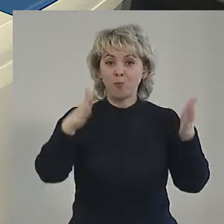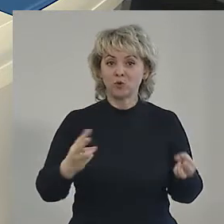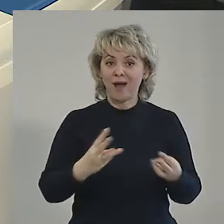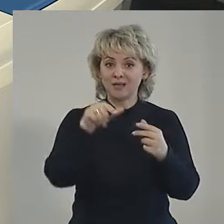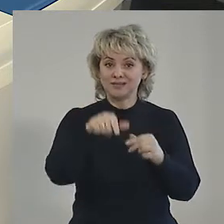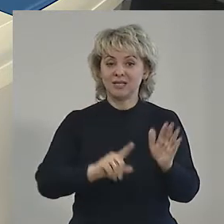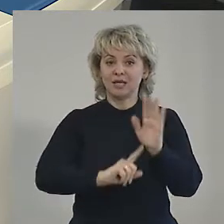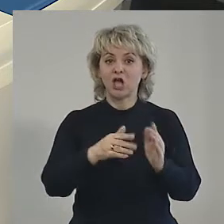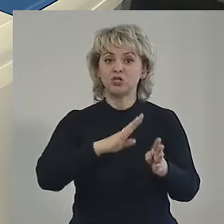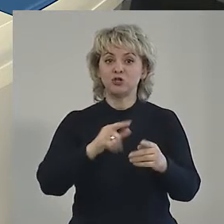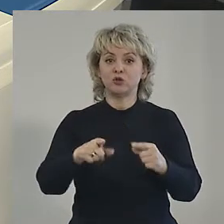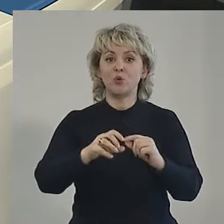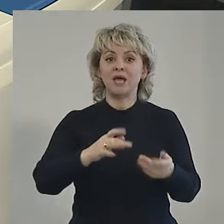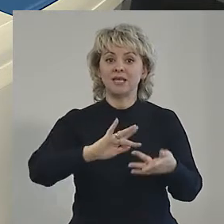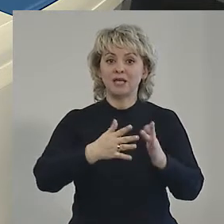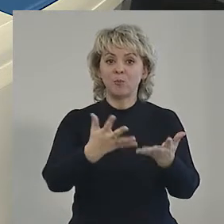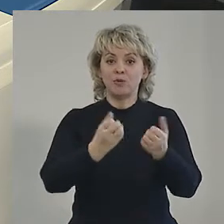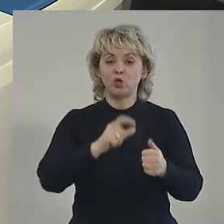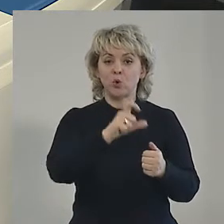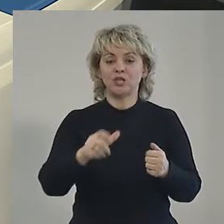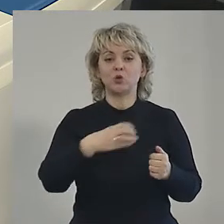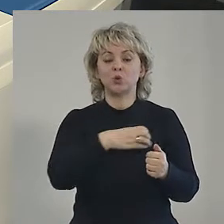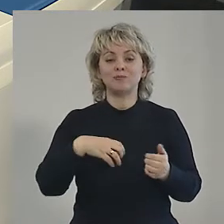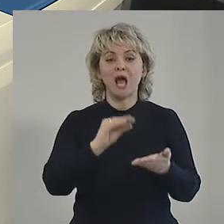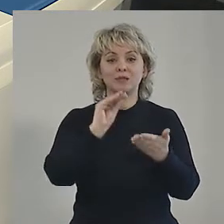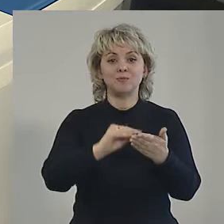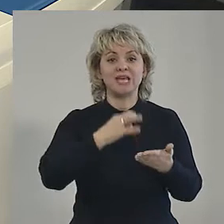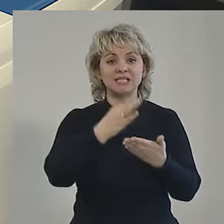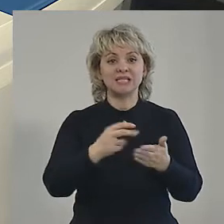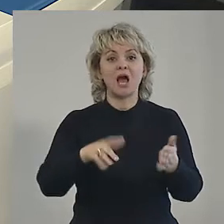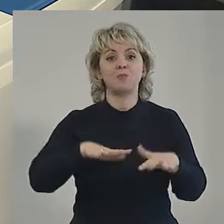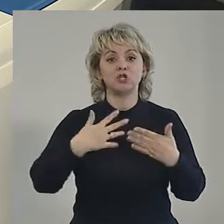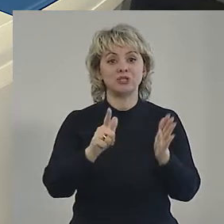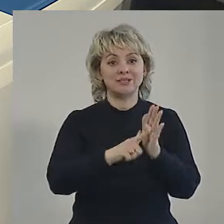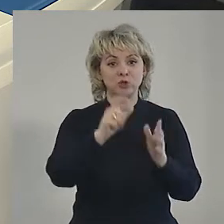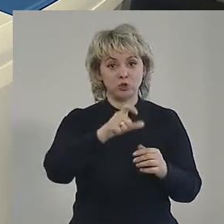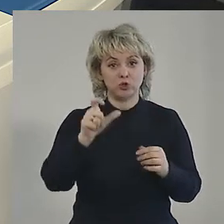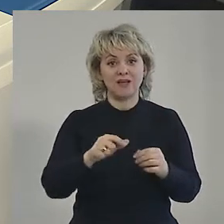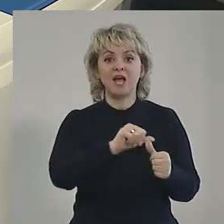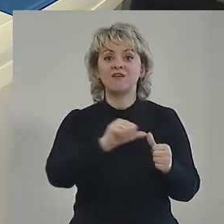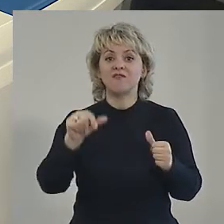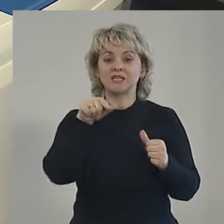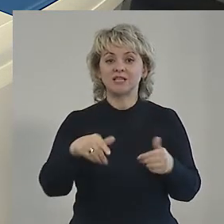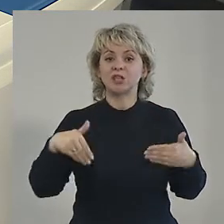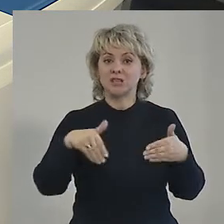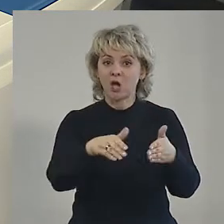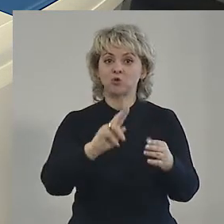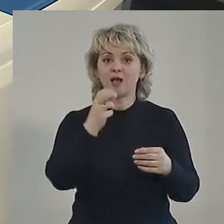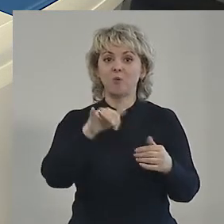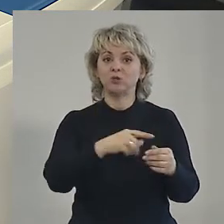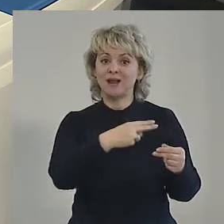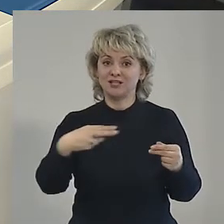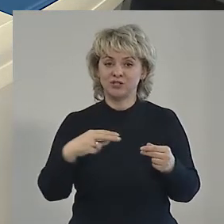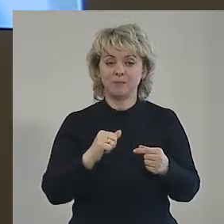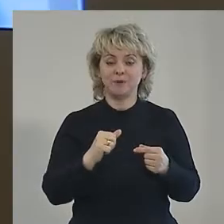котельную. На очередном интерактивном приеме граждан губернатор ответил на обращения 7 человек, в основном на дорожные и коммунальные